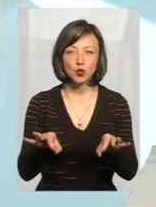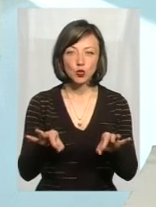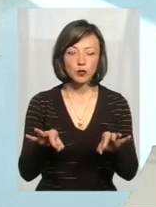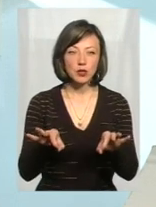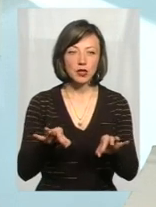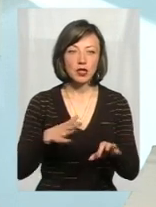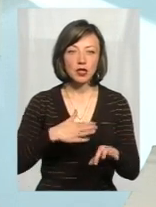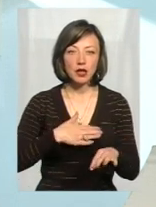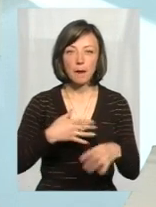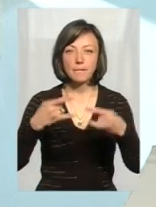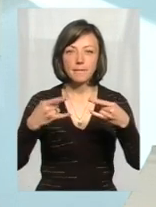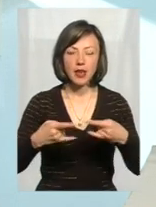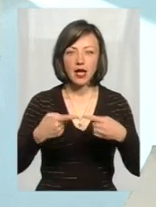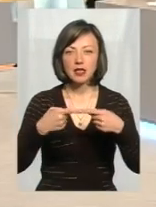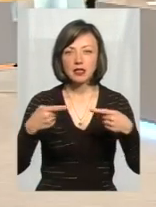медіа, засоби,